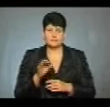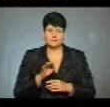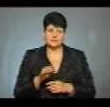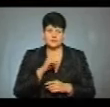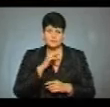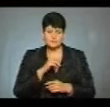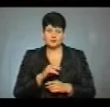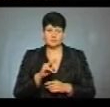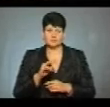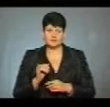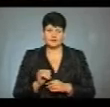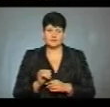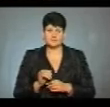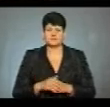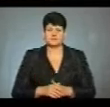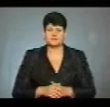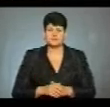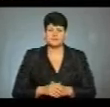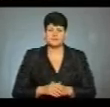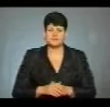Знак великої біди.